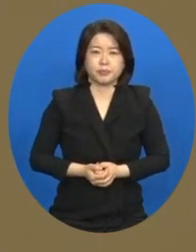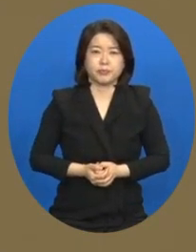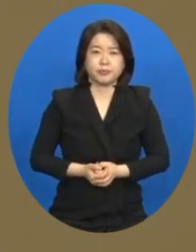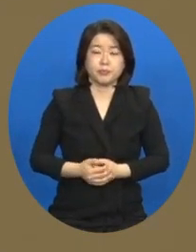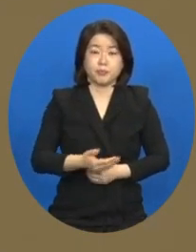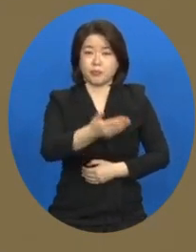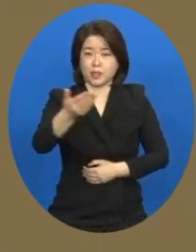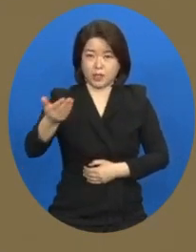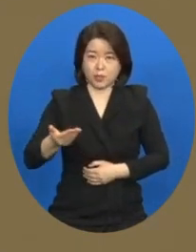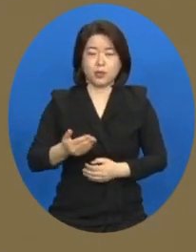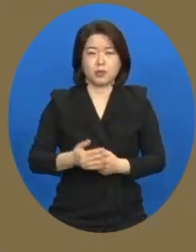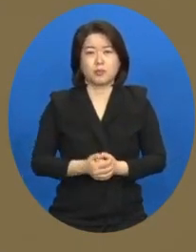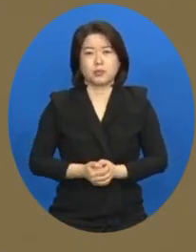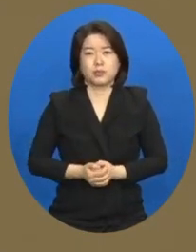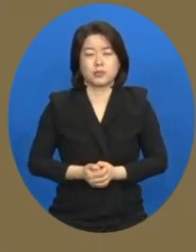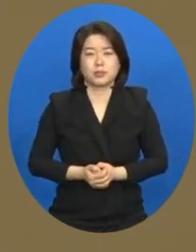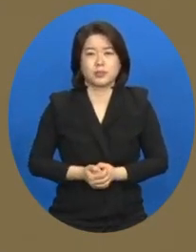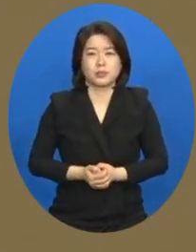여러분,